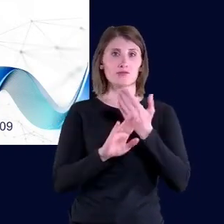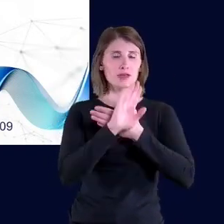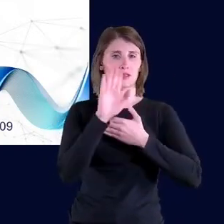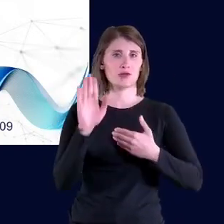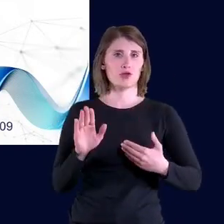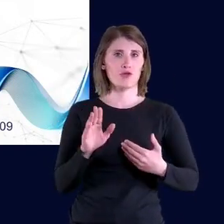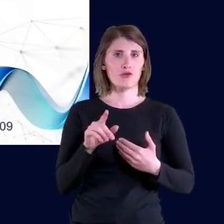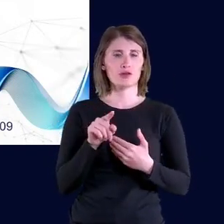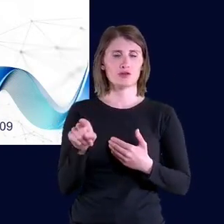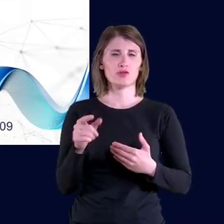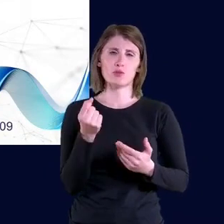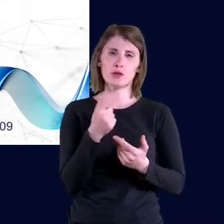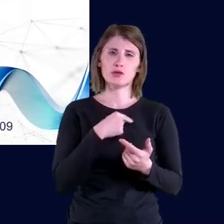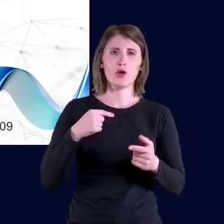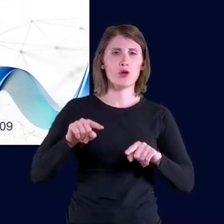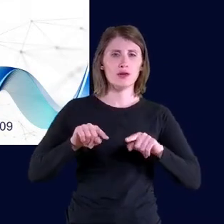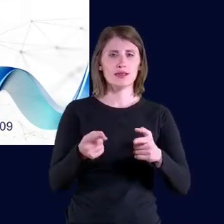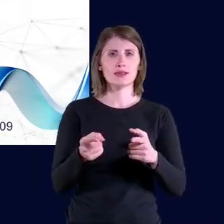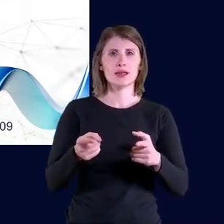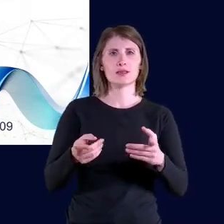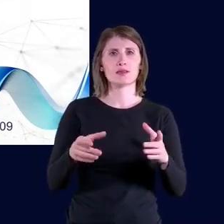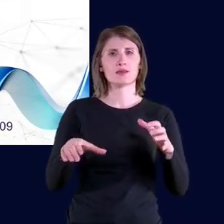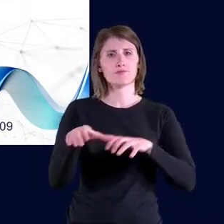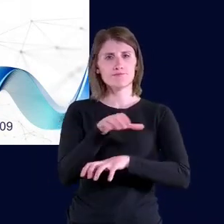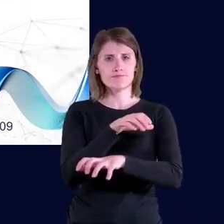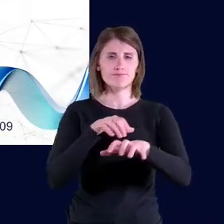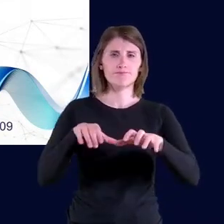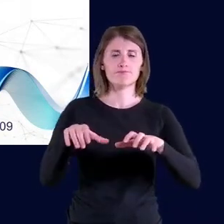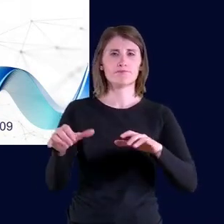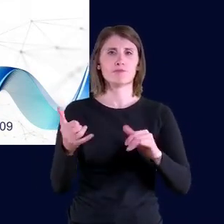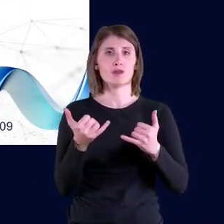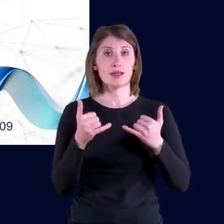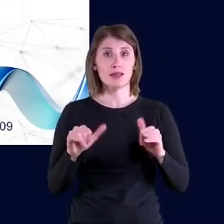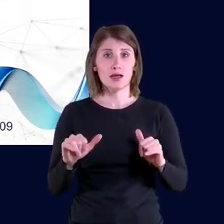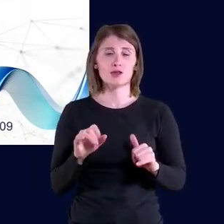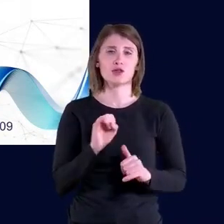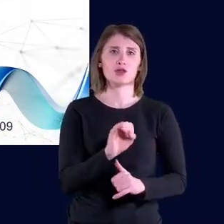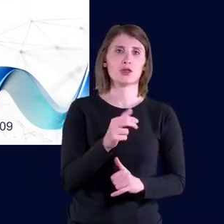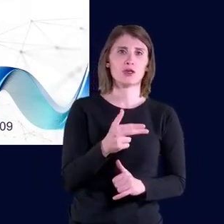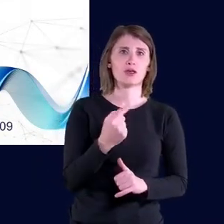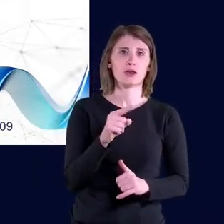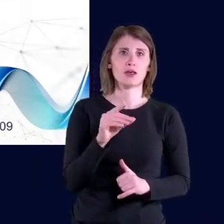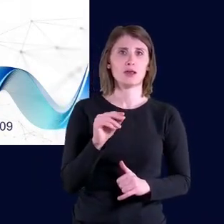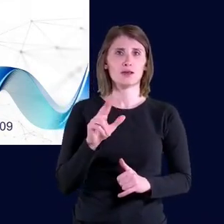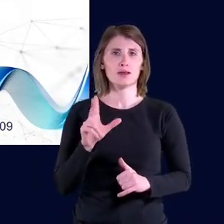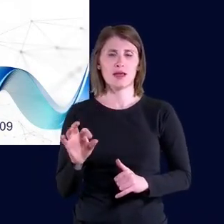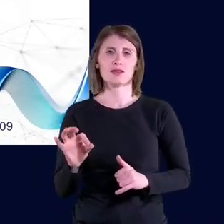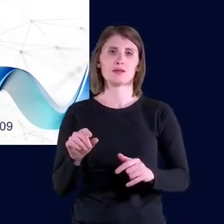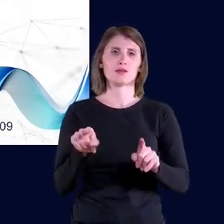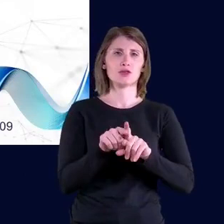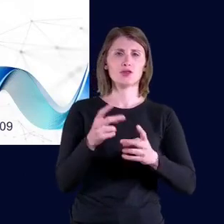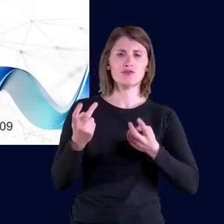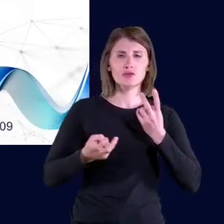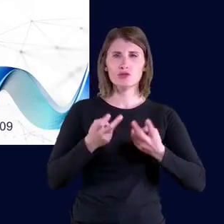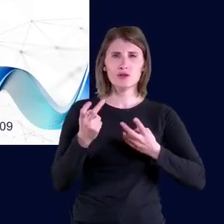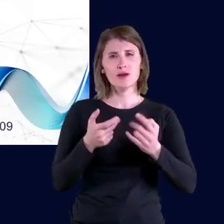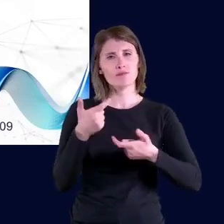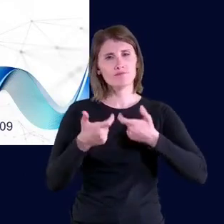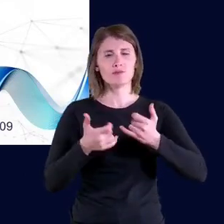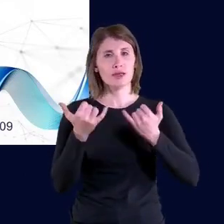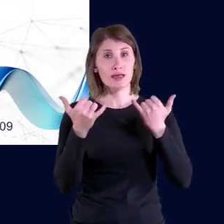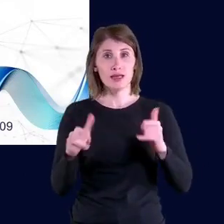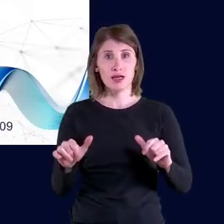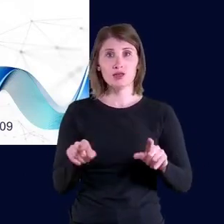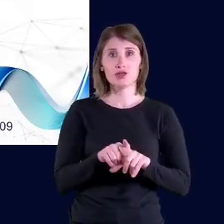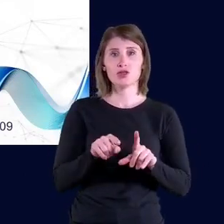został zorganizowany układ kolekcji indeksów filtr wyników wyszukiwania jaki